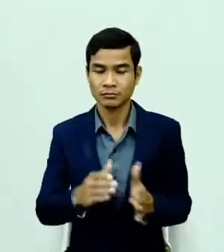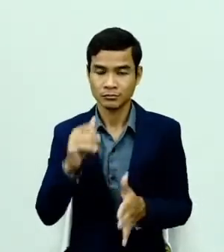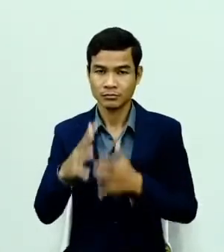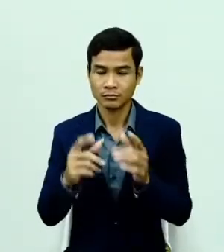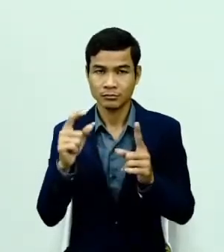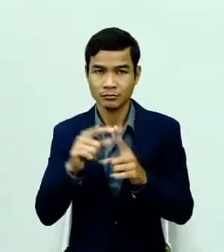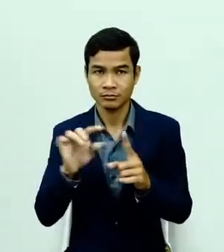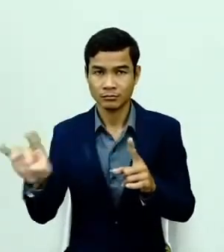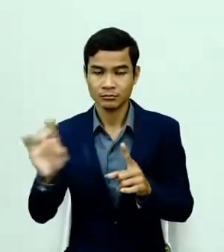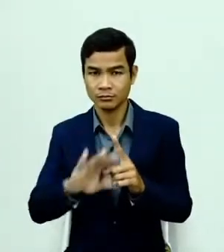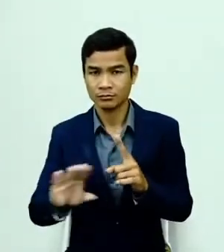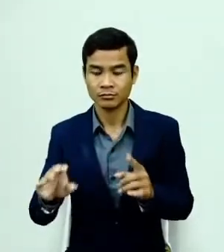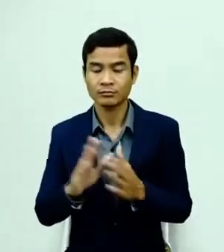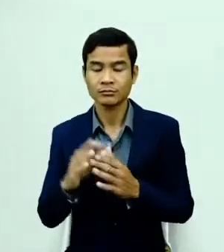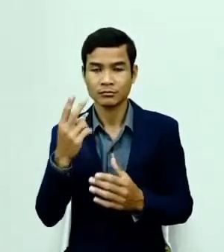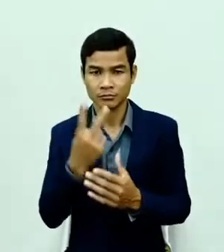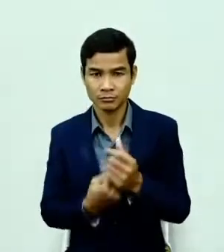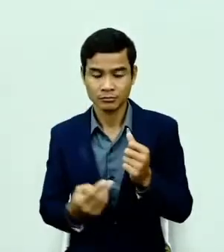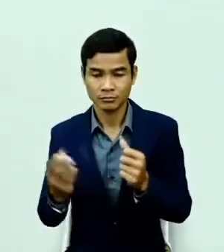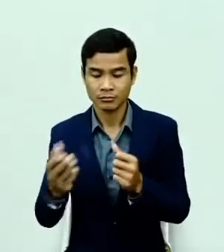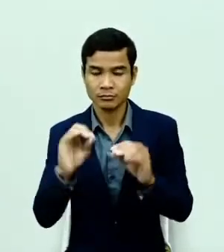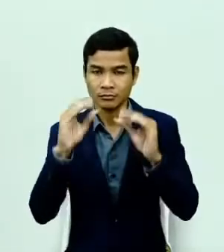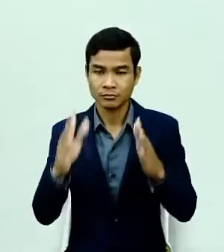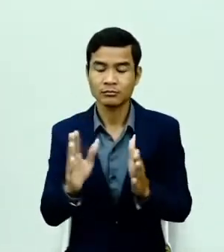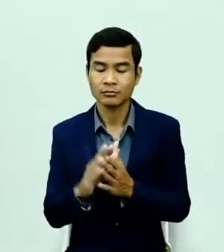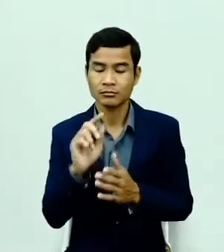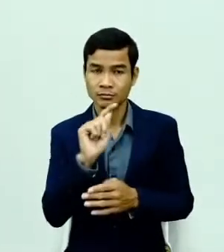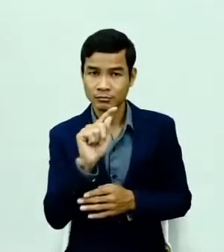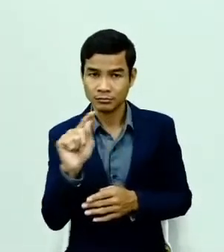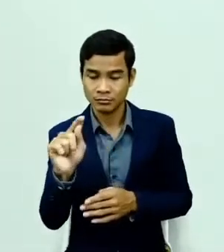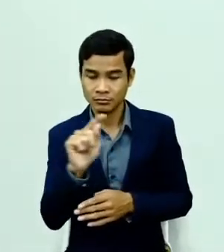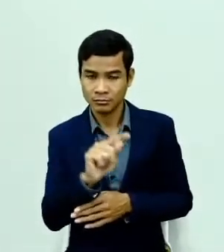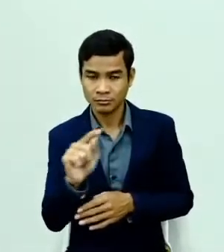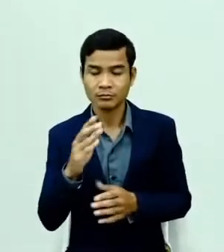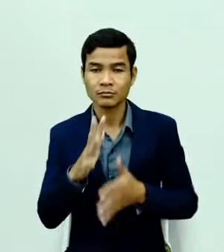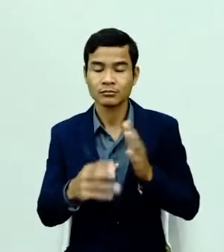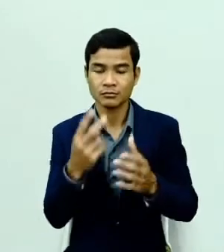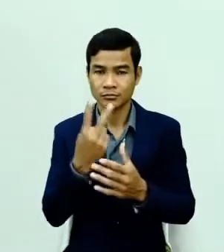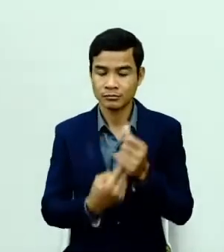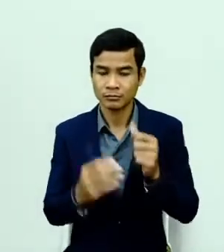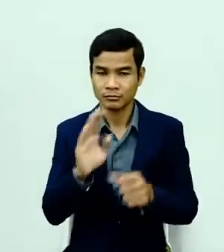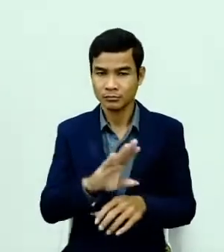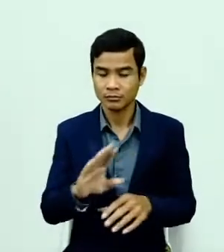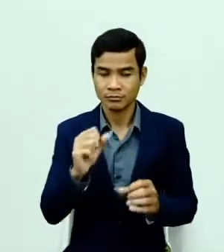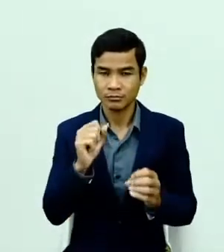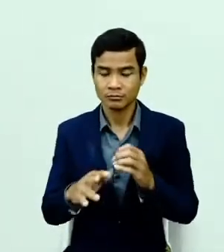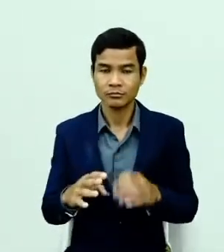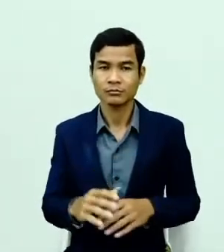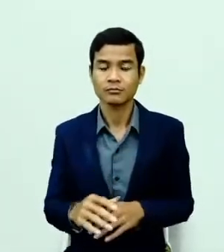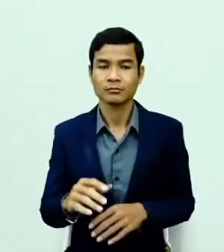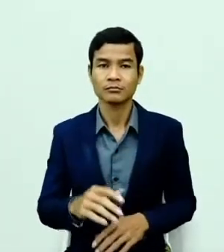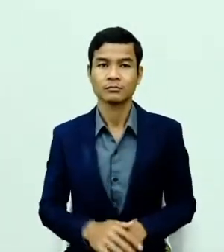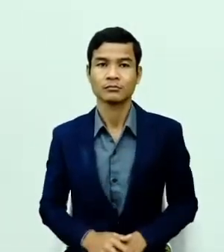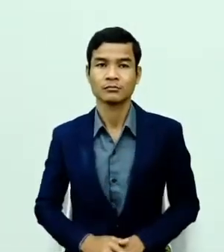ជាងចាជាដៃគូដោយអ្នកគ្រូជាអ្នកចង្អុលយើងអានជាដៃគូចាចាប់ដើម